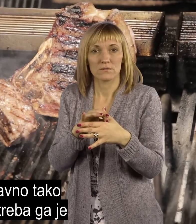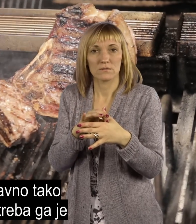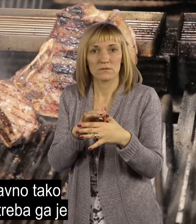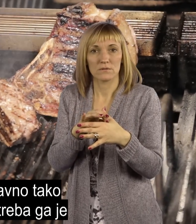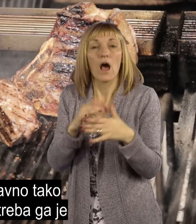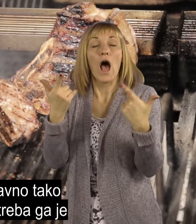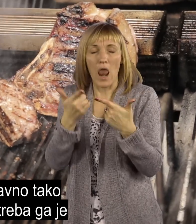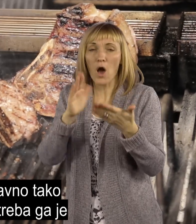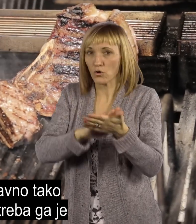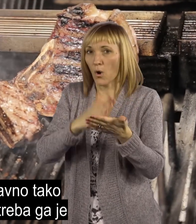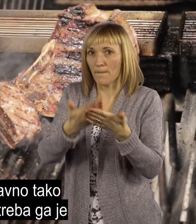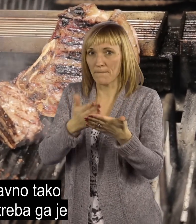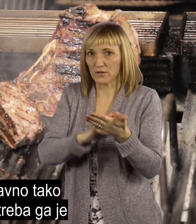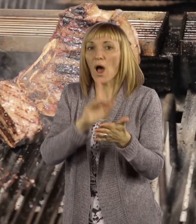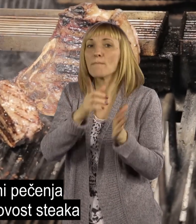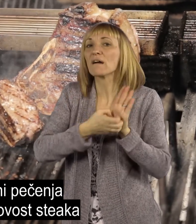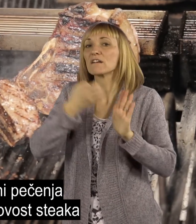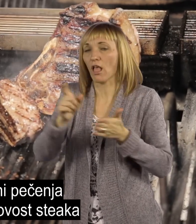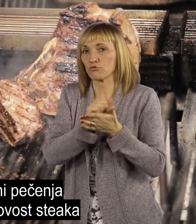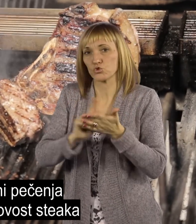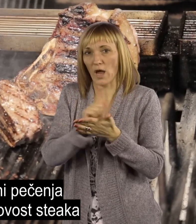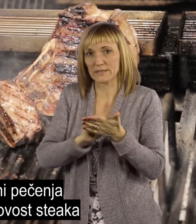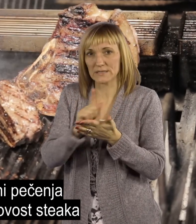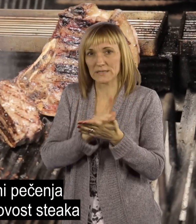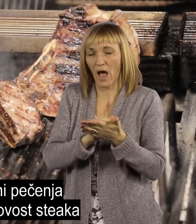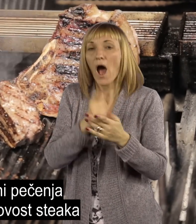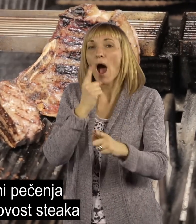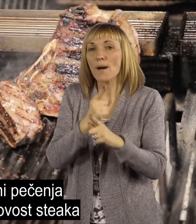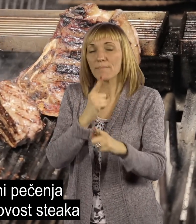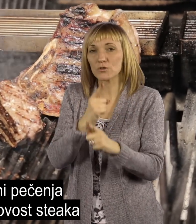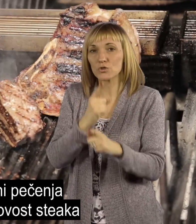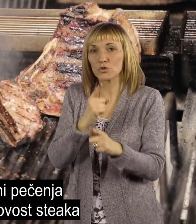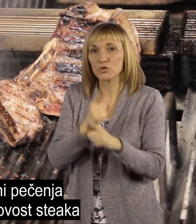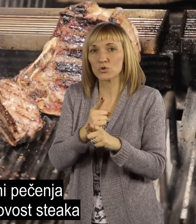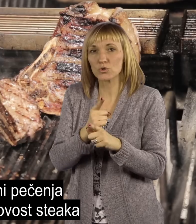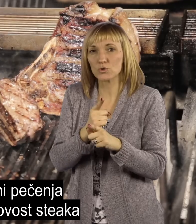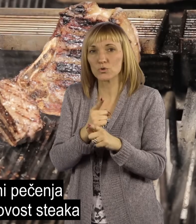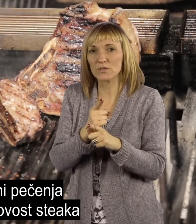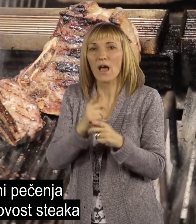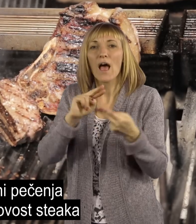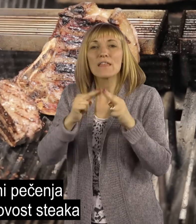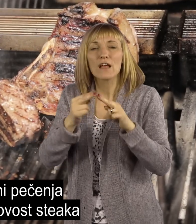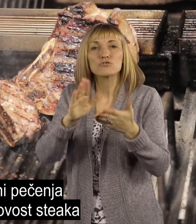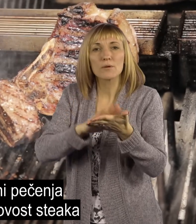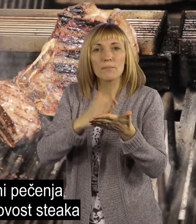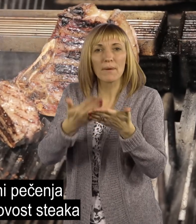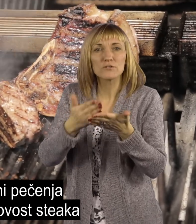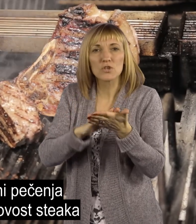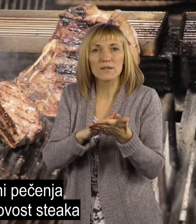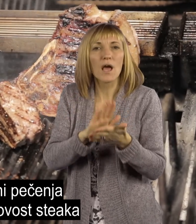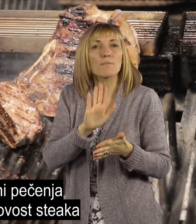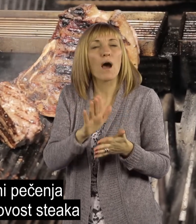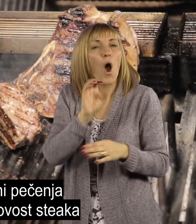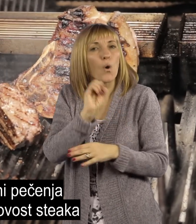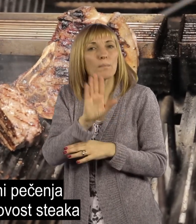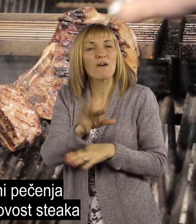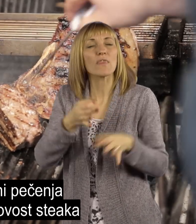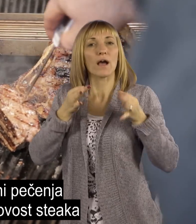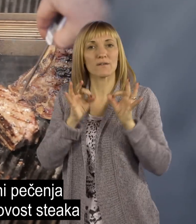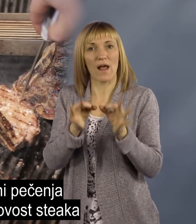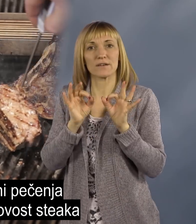ravno tako lahko speče, treba ga je peči dlje časa, ampak tudi sami načini pečenja imajo svoj vpliv